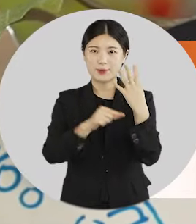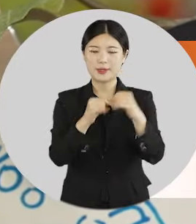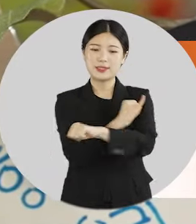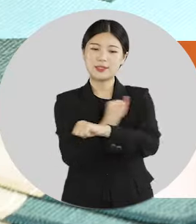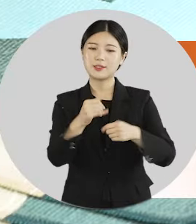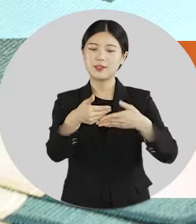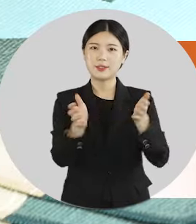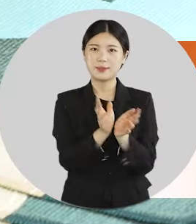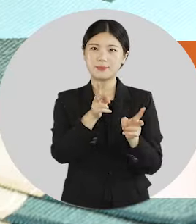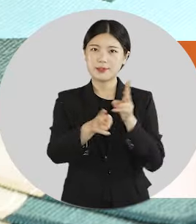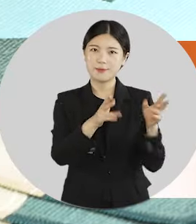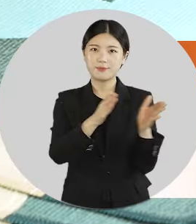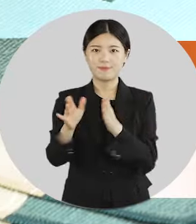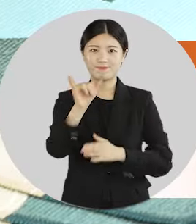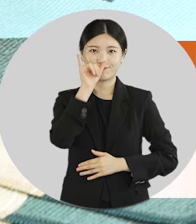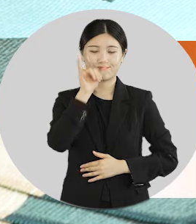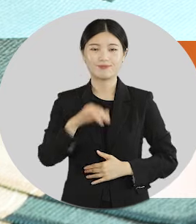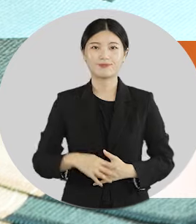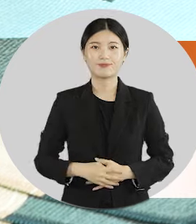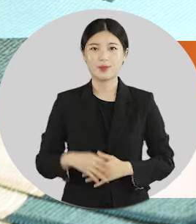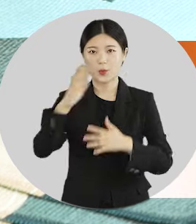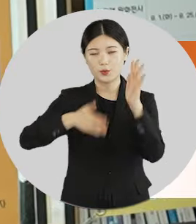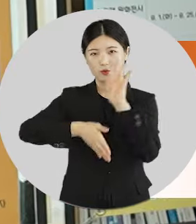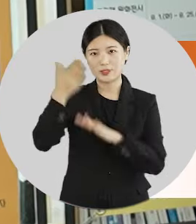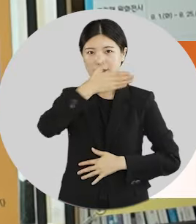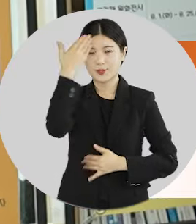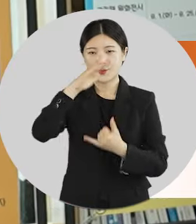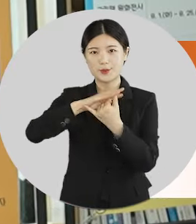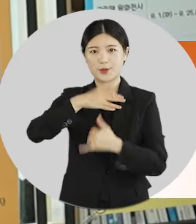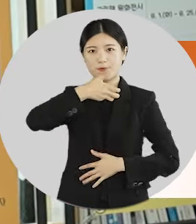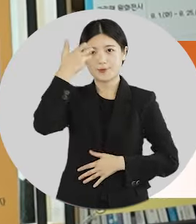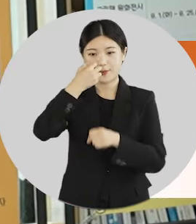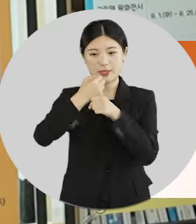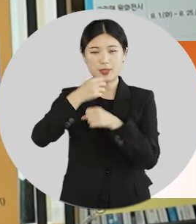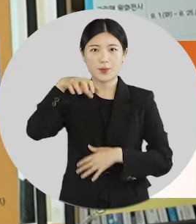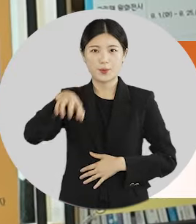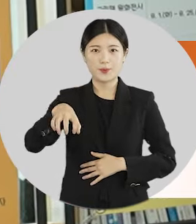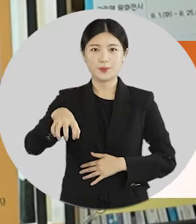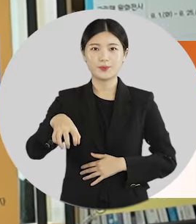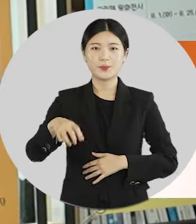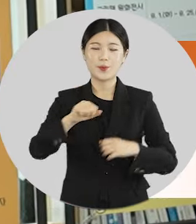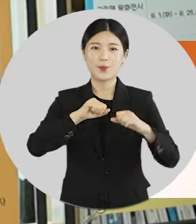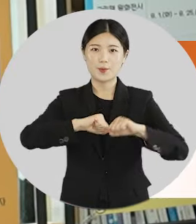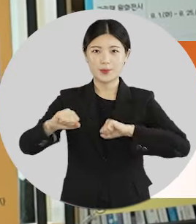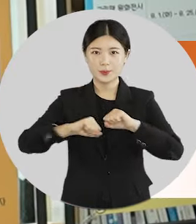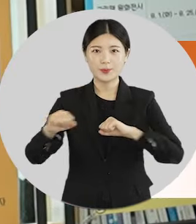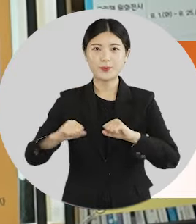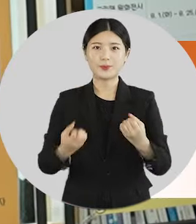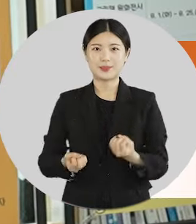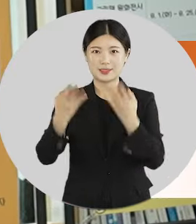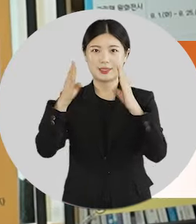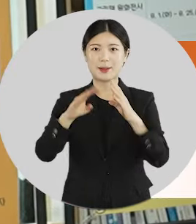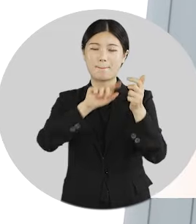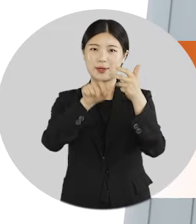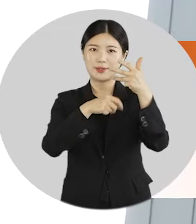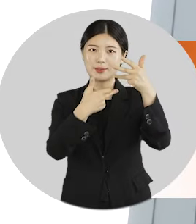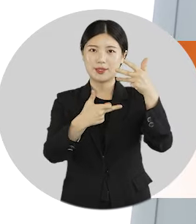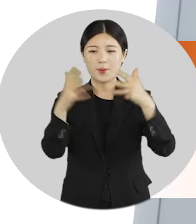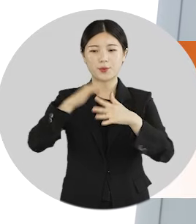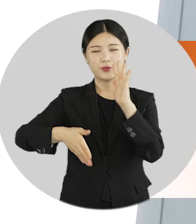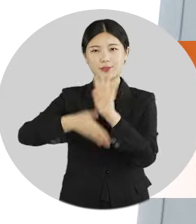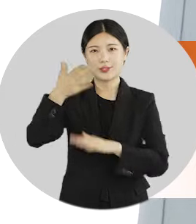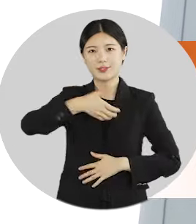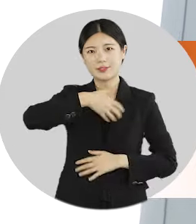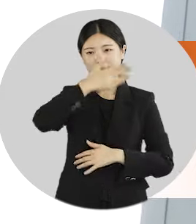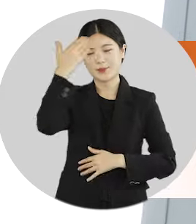프로그램 디지털 부분 사업의 일환으로 준비된 공주시 청소년 꿈 창작소 도파밍 시사회가 지난